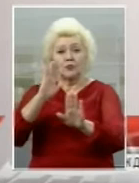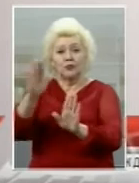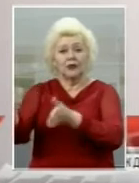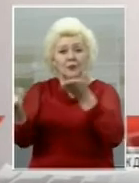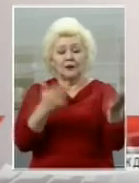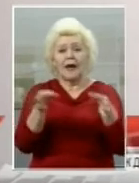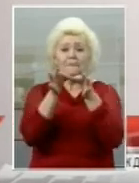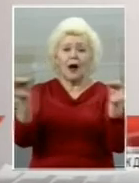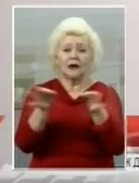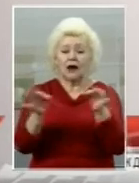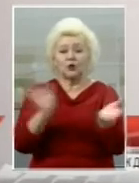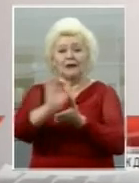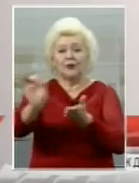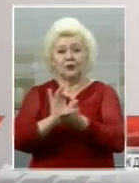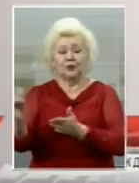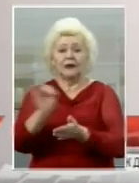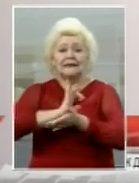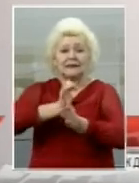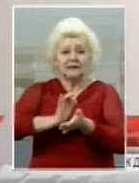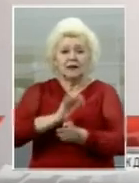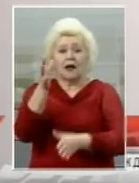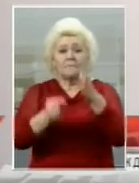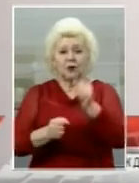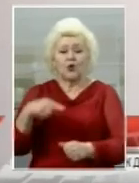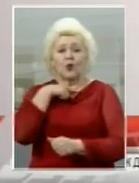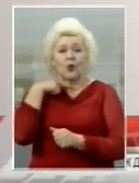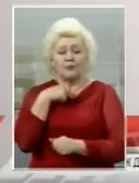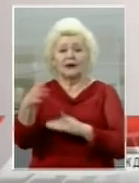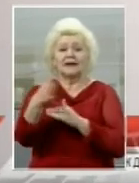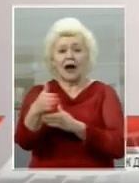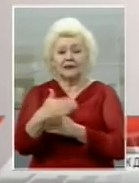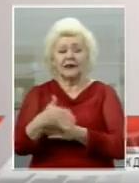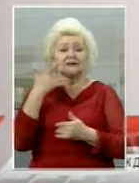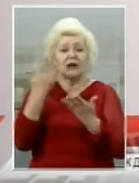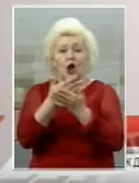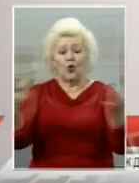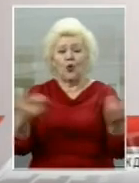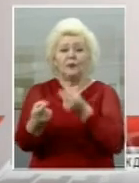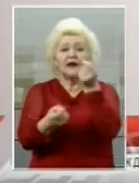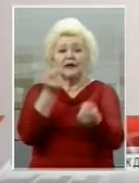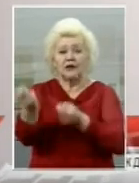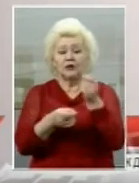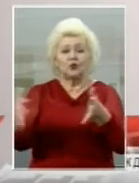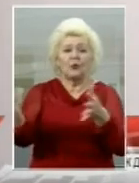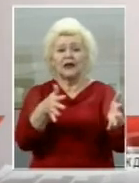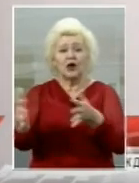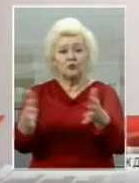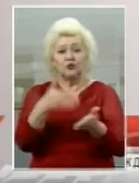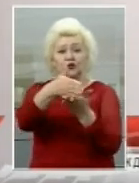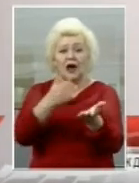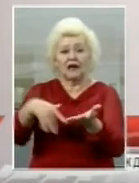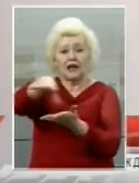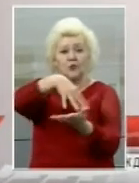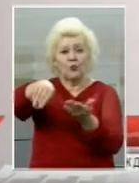представлена і макаронна продукція, і сири, і молоко, і м'ясо, і риба, і овочі, і крупи, і борошно, і